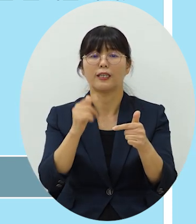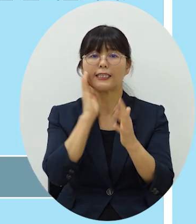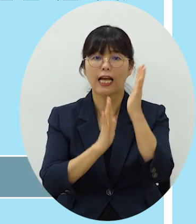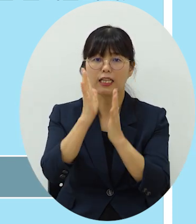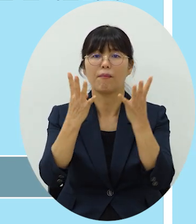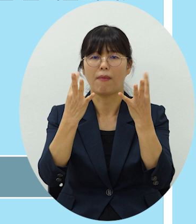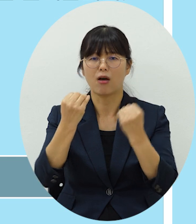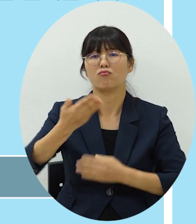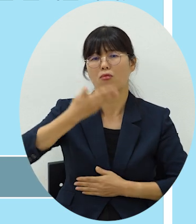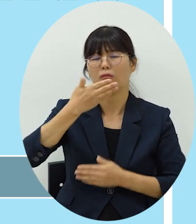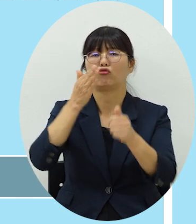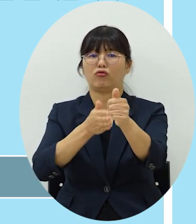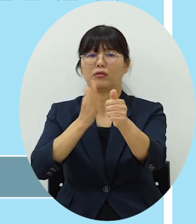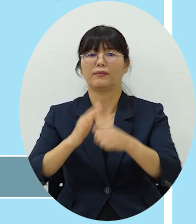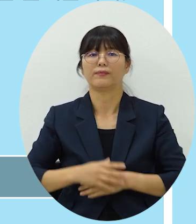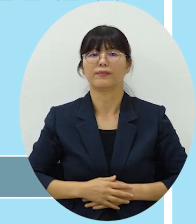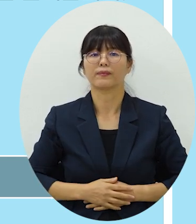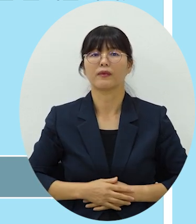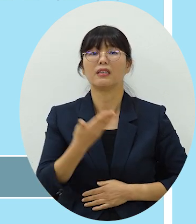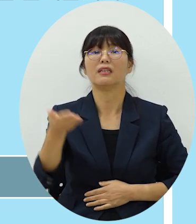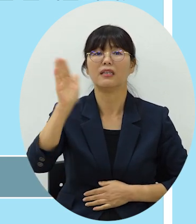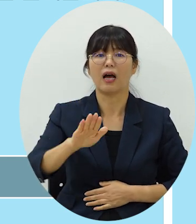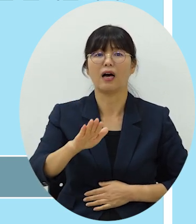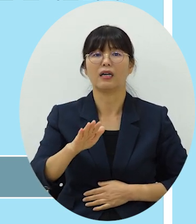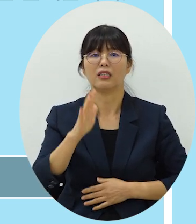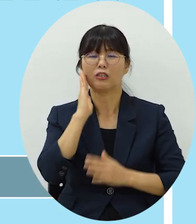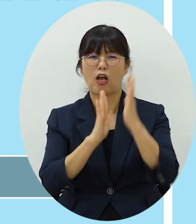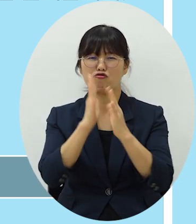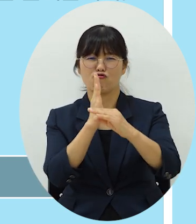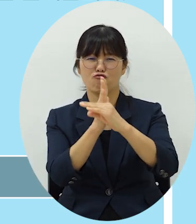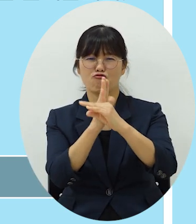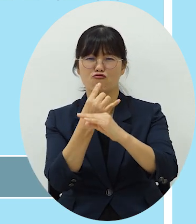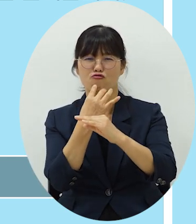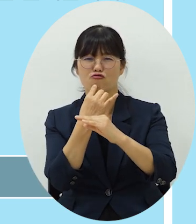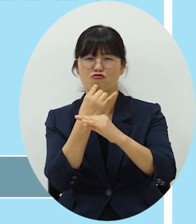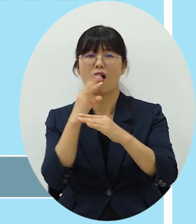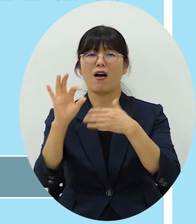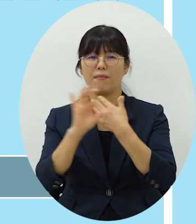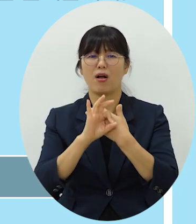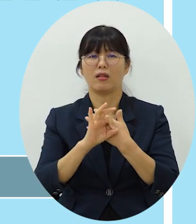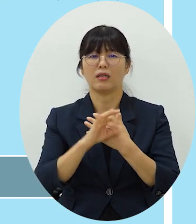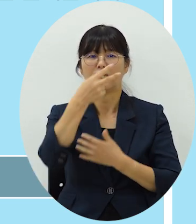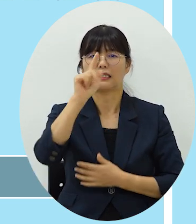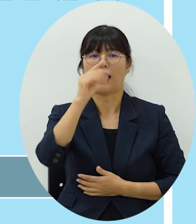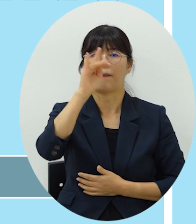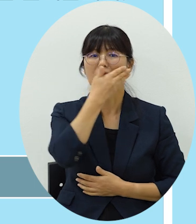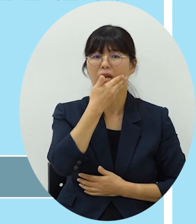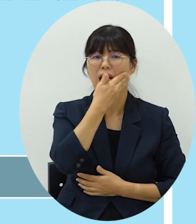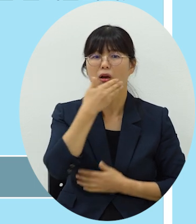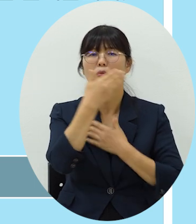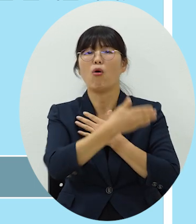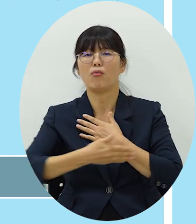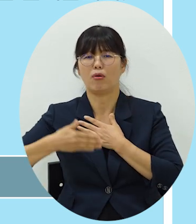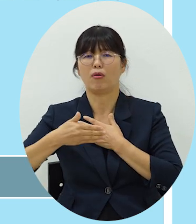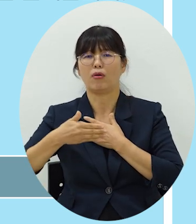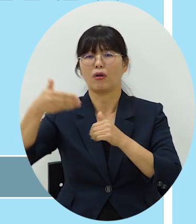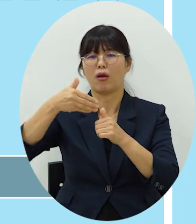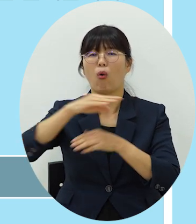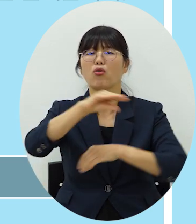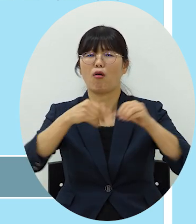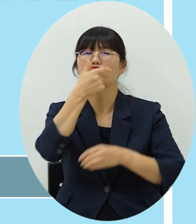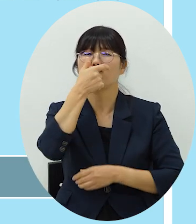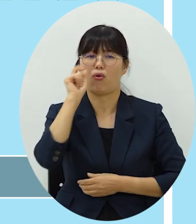식이섬유소를 많이 드실 것을 권장합니다. 그러나 채식 위주의 식사로만 지속한다면 단백질 등 우리 몸의 필수 영양소가